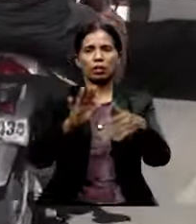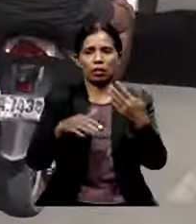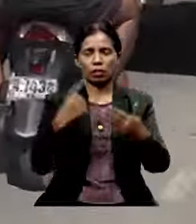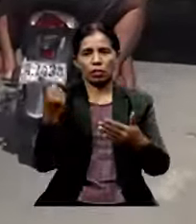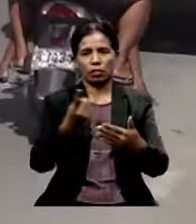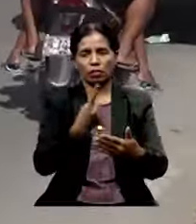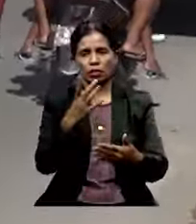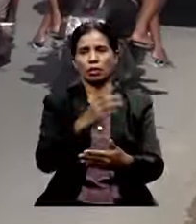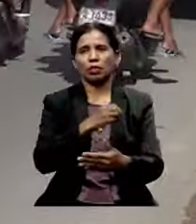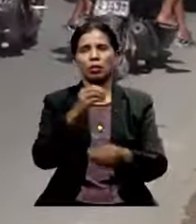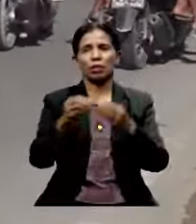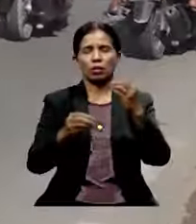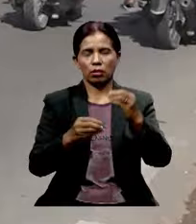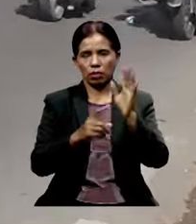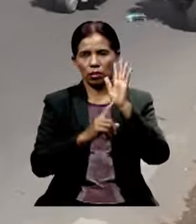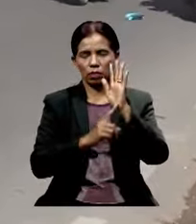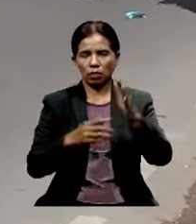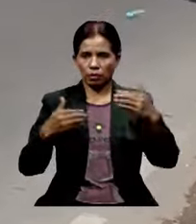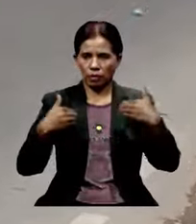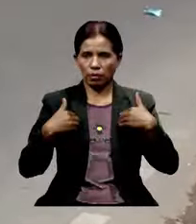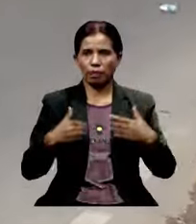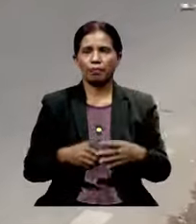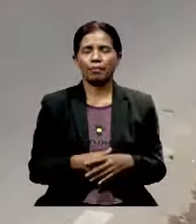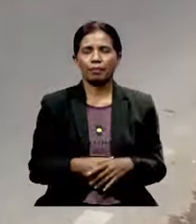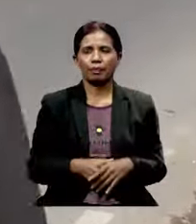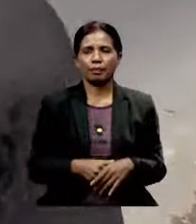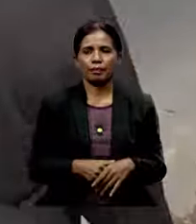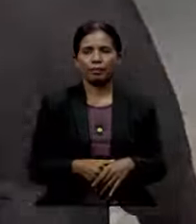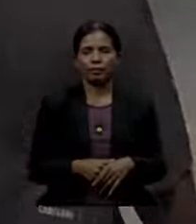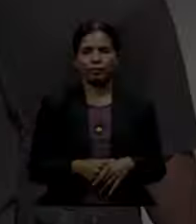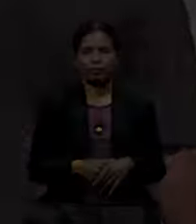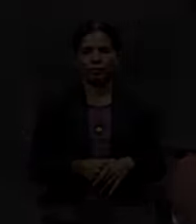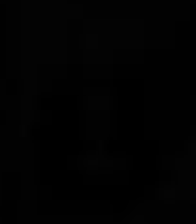informado con ba descoberta nebe iha Luciano Amaral, Gemedo Santos, GMN.